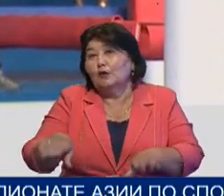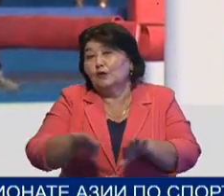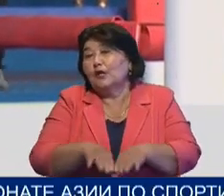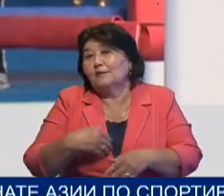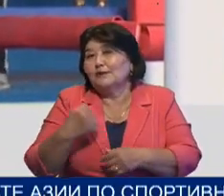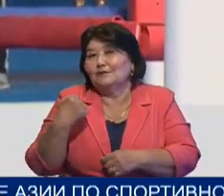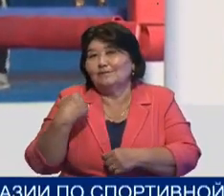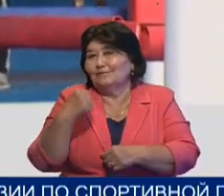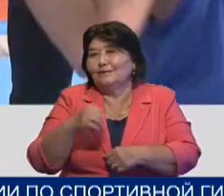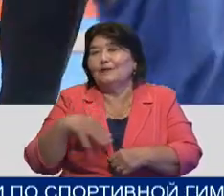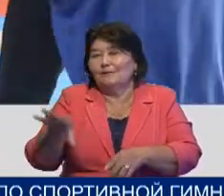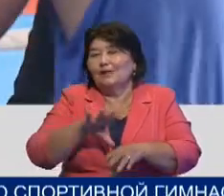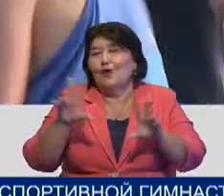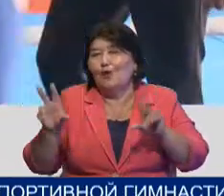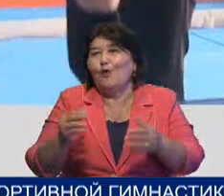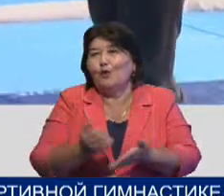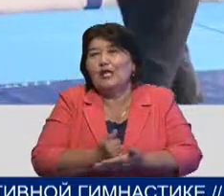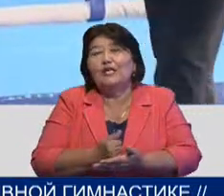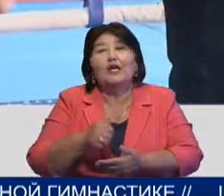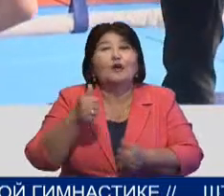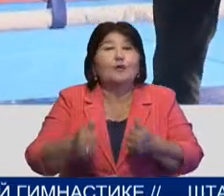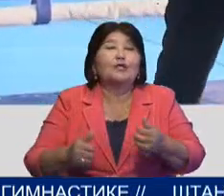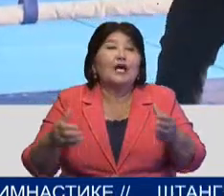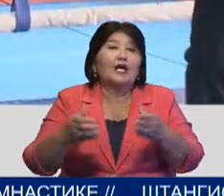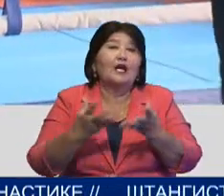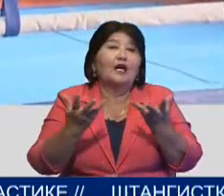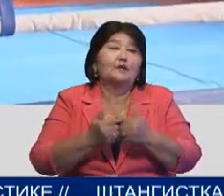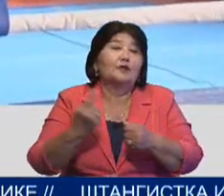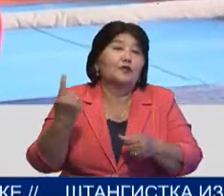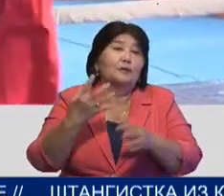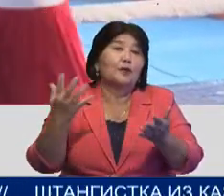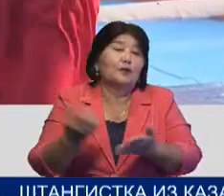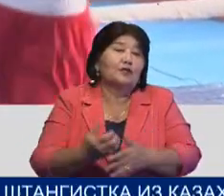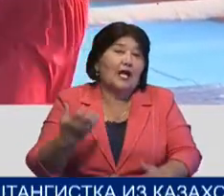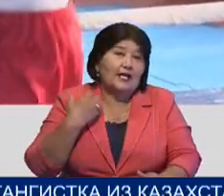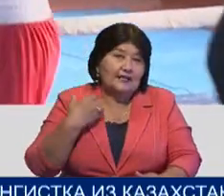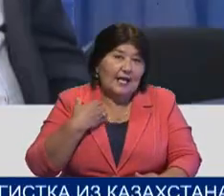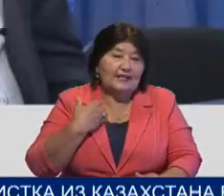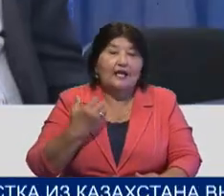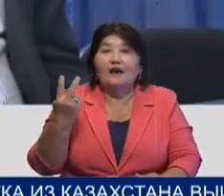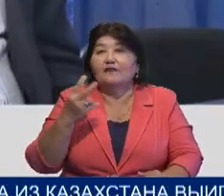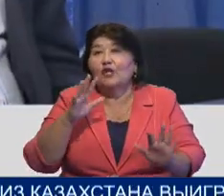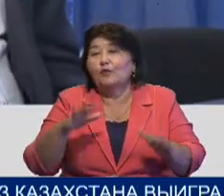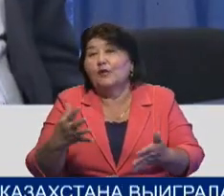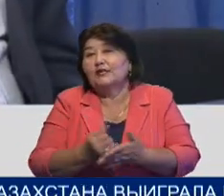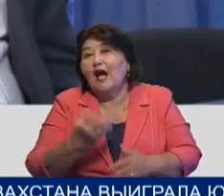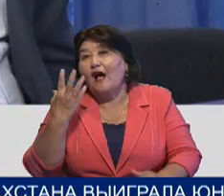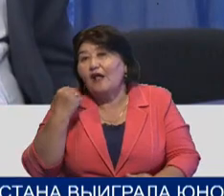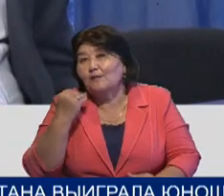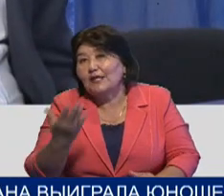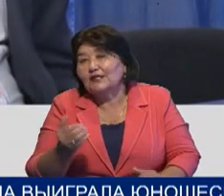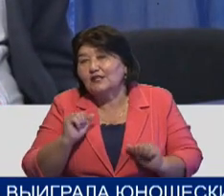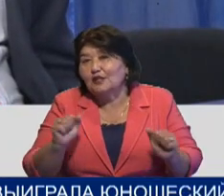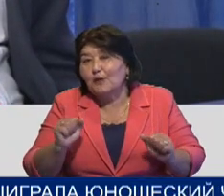просто не сдадимся Всем удачи по итогам турнира в командном зачёте первого места удостоились корн второе место досталось алматинским